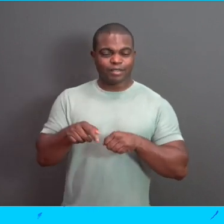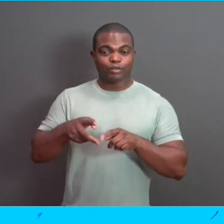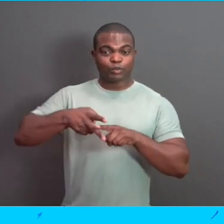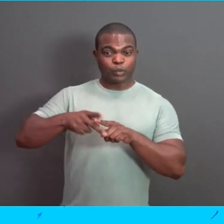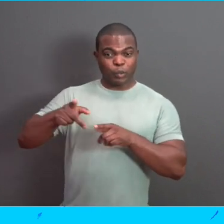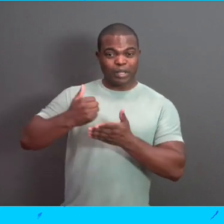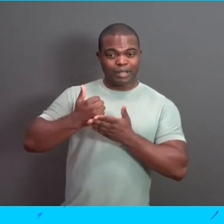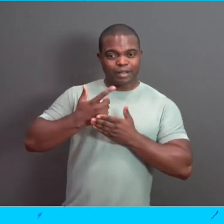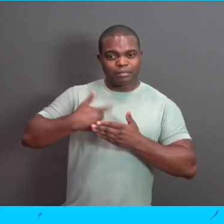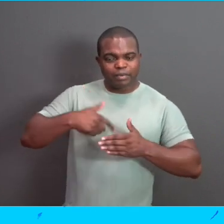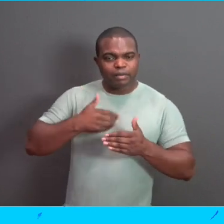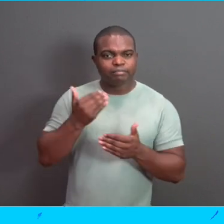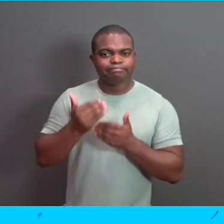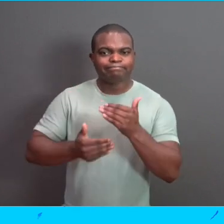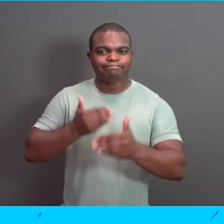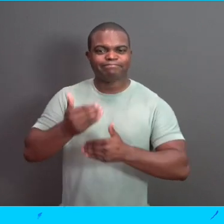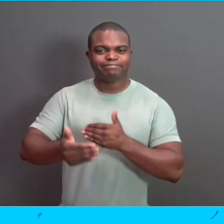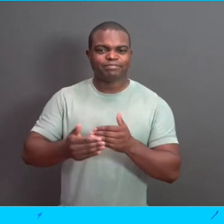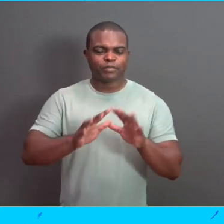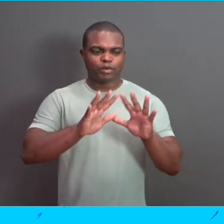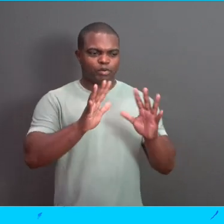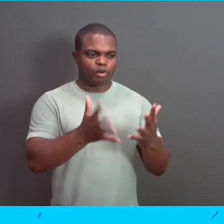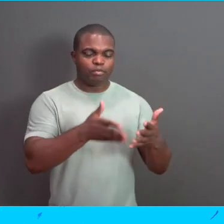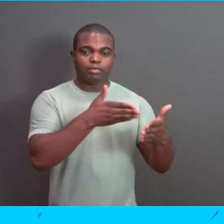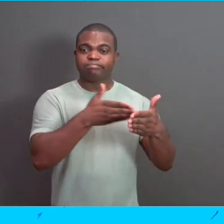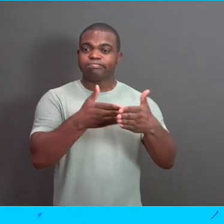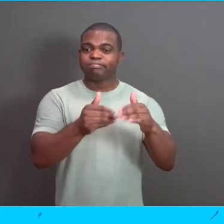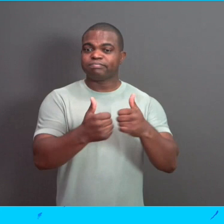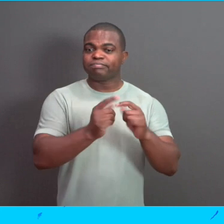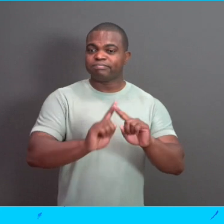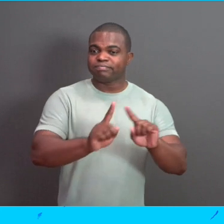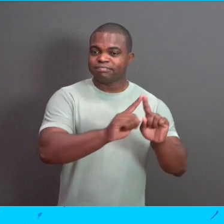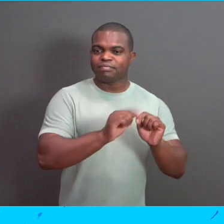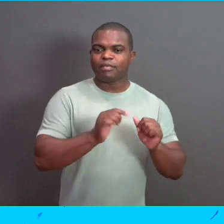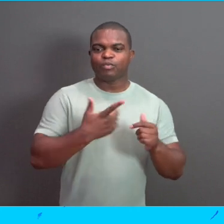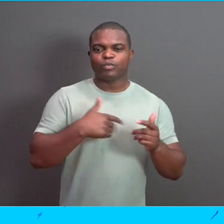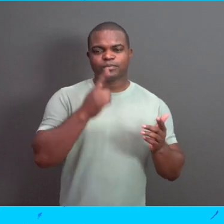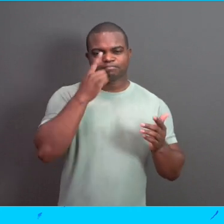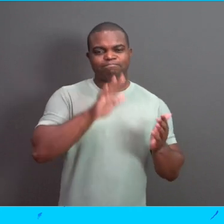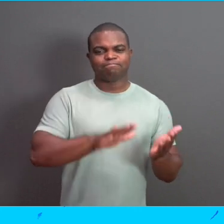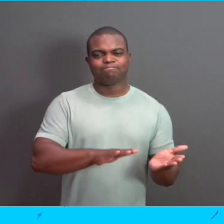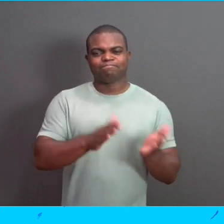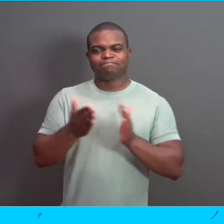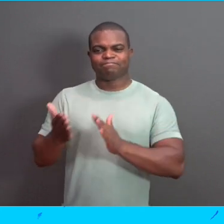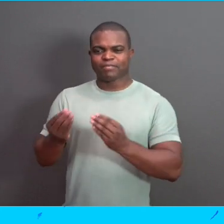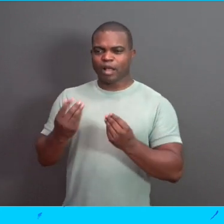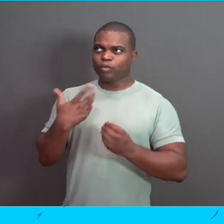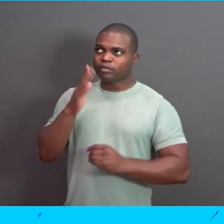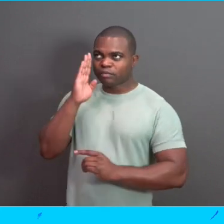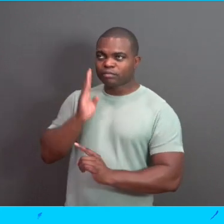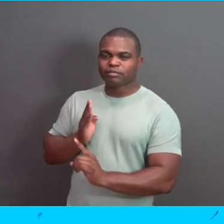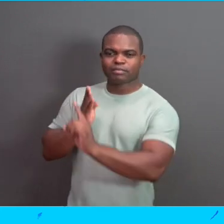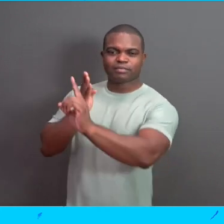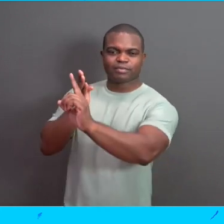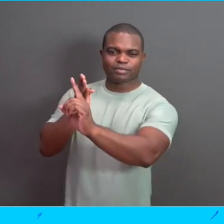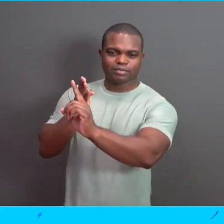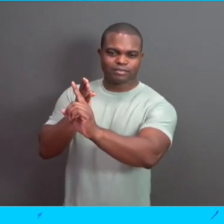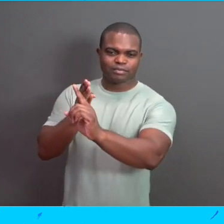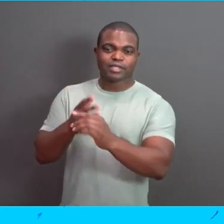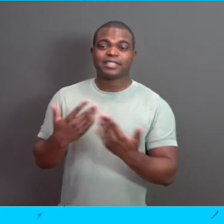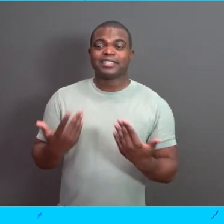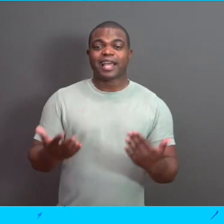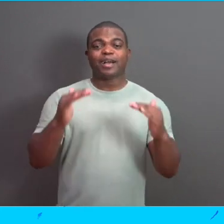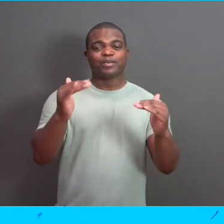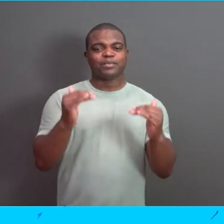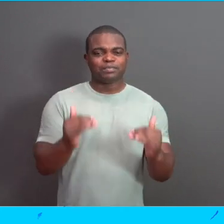globaux auxquels les adolescents font face. Et nous avons une question à vous